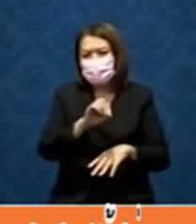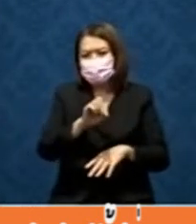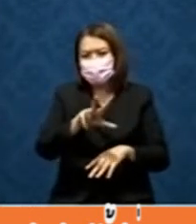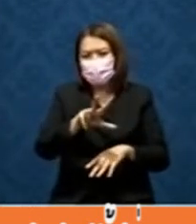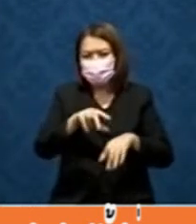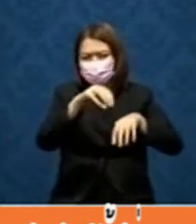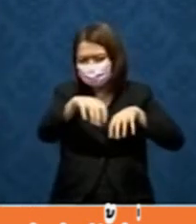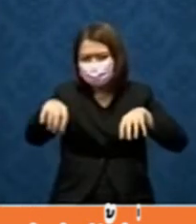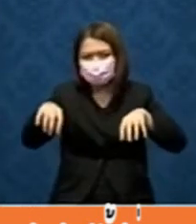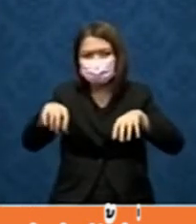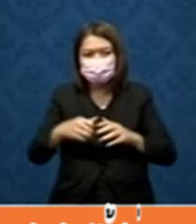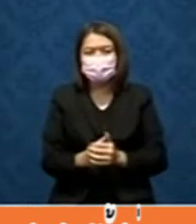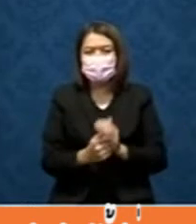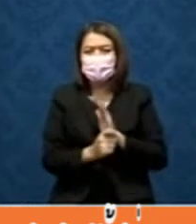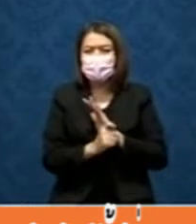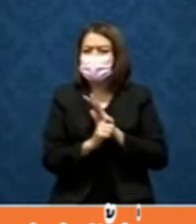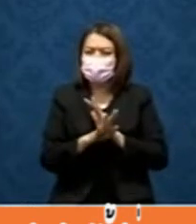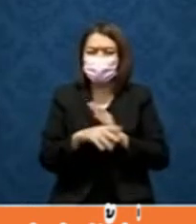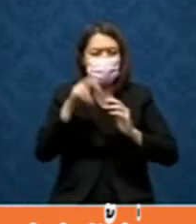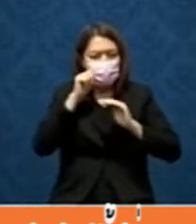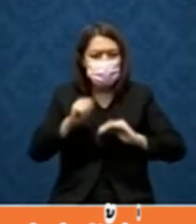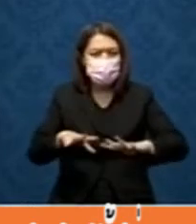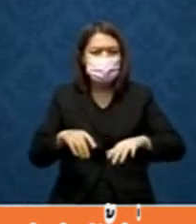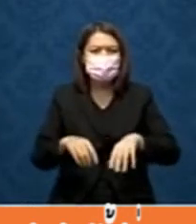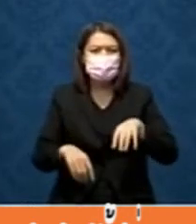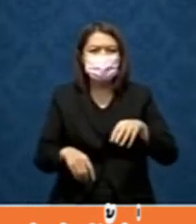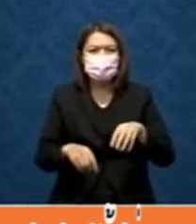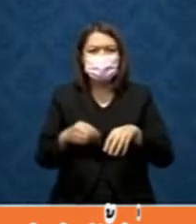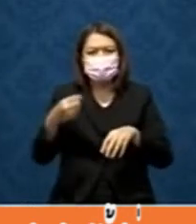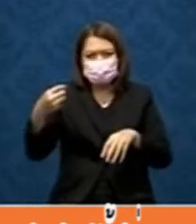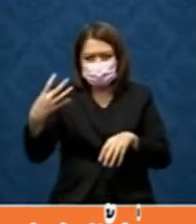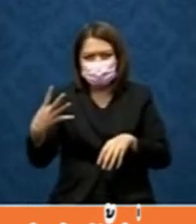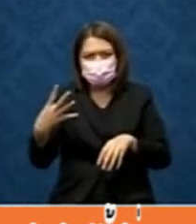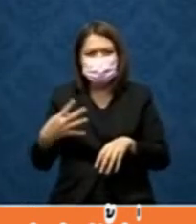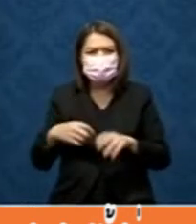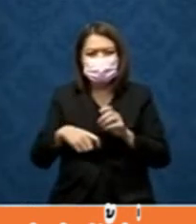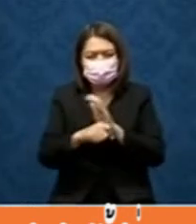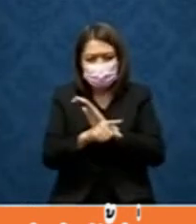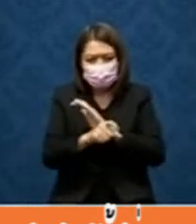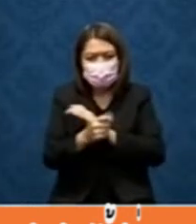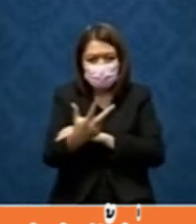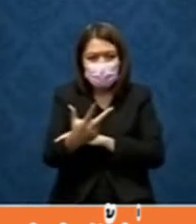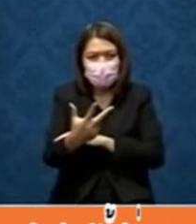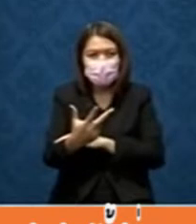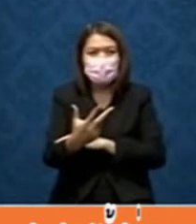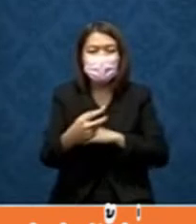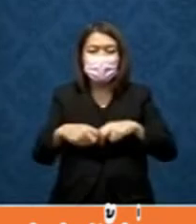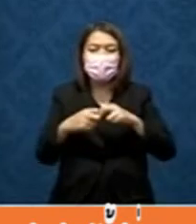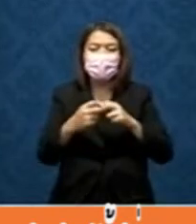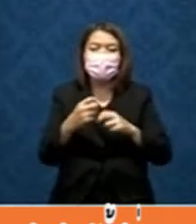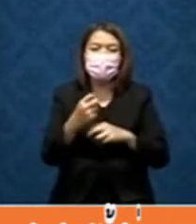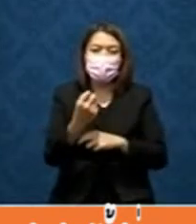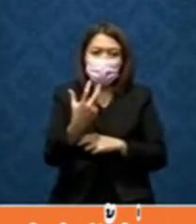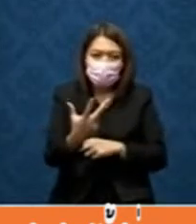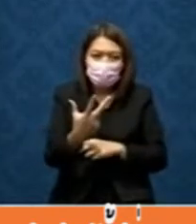แต่ได้เหมยครับวนนาจทานีที่น้ำท่วมมากมายมีอยู่ 4 ชิน SOีสะเกตี 3 ชิ ซูริน บูรีกรitelซึมก็ปะมาณ